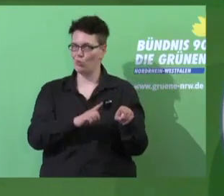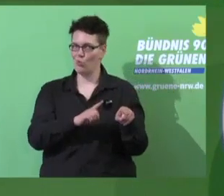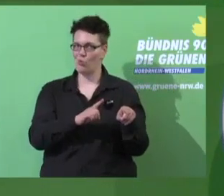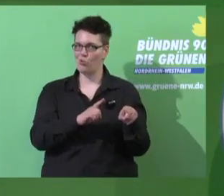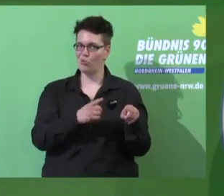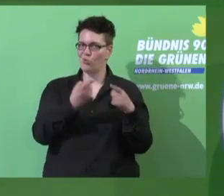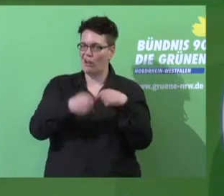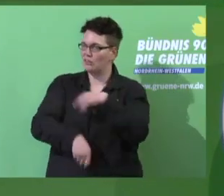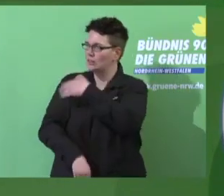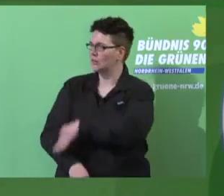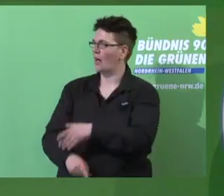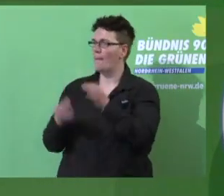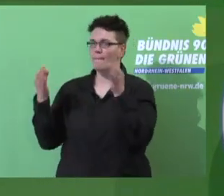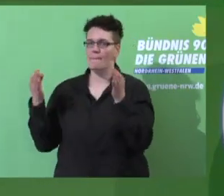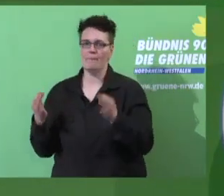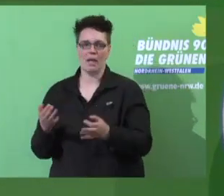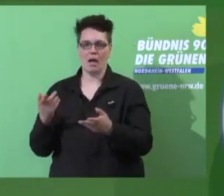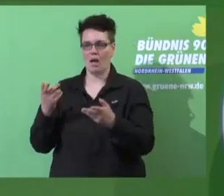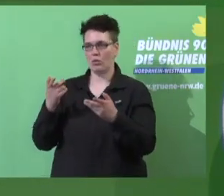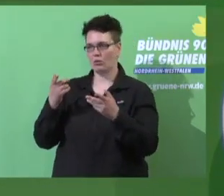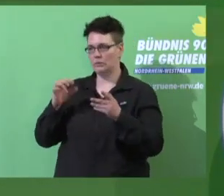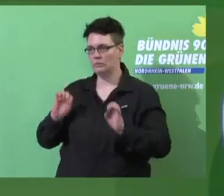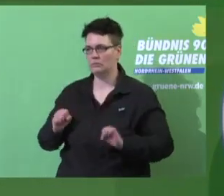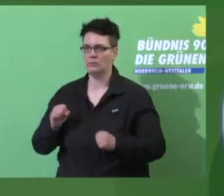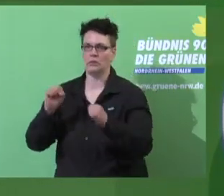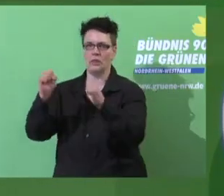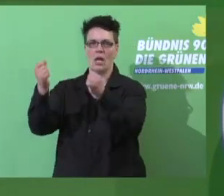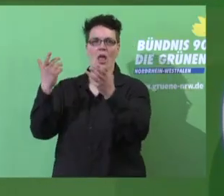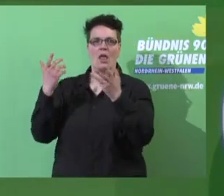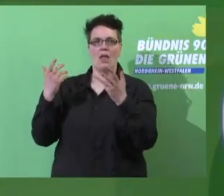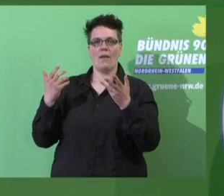auch dafür sorgen, dass der weiterhin vorhandene